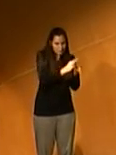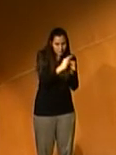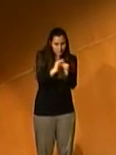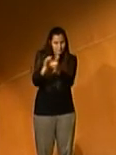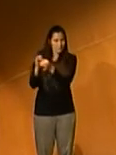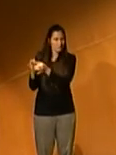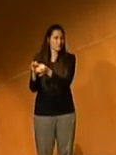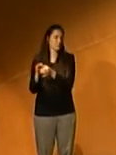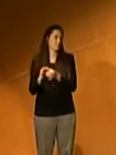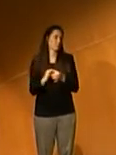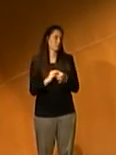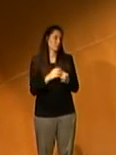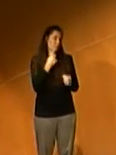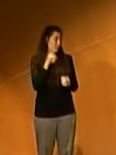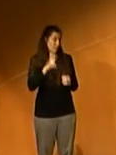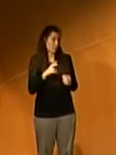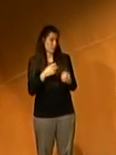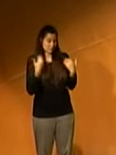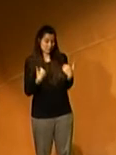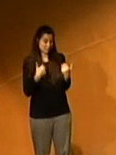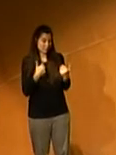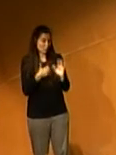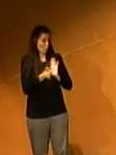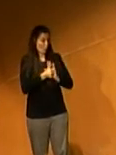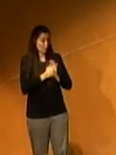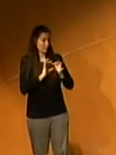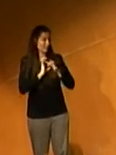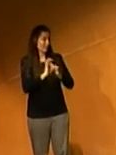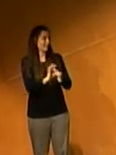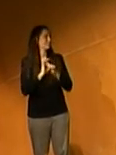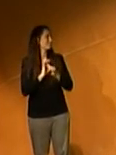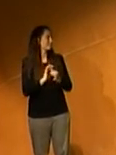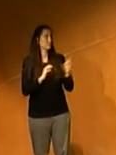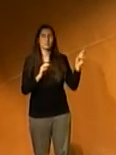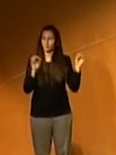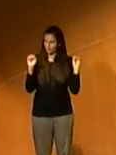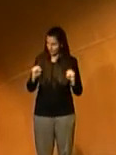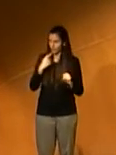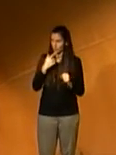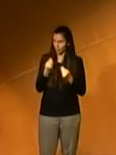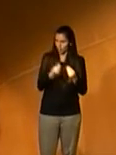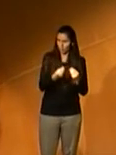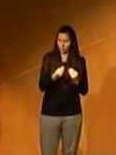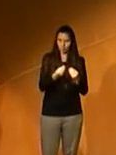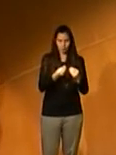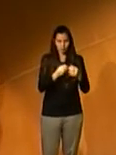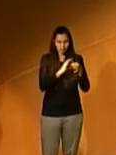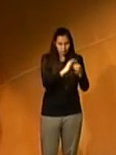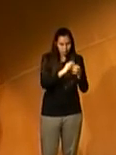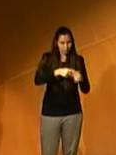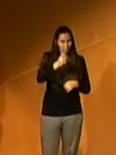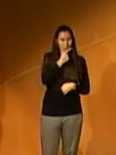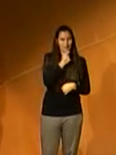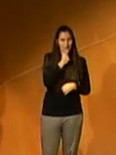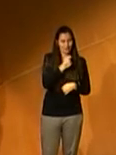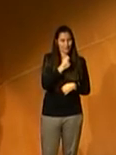de handicap. Donc, on est un lien. D'accord. Donc, vous êtes facilitateur. Oui. Et en même temps, vous êtes le